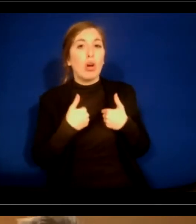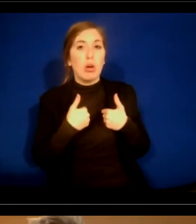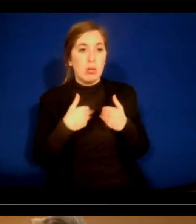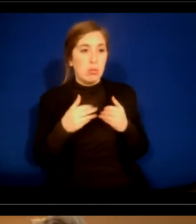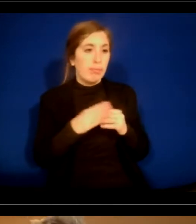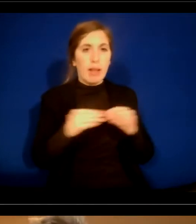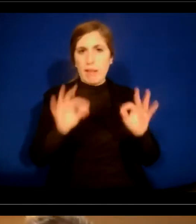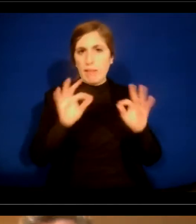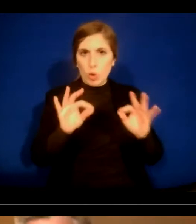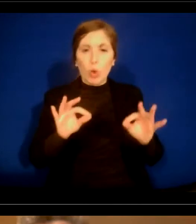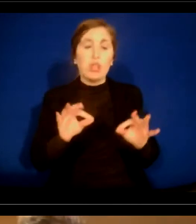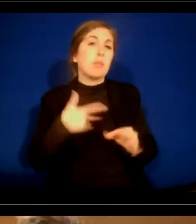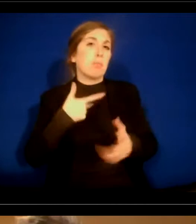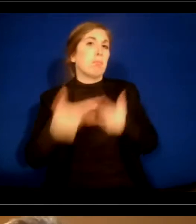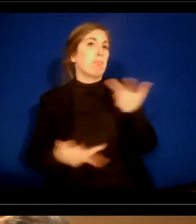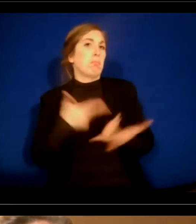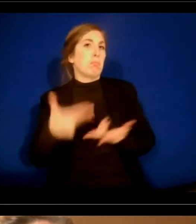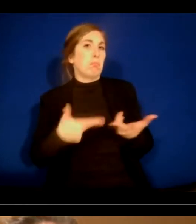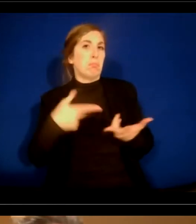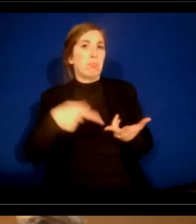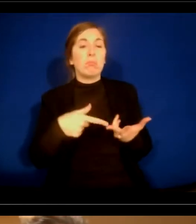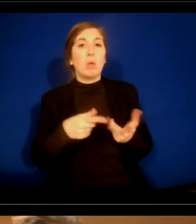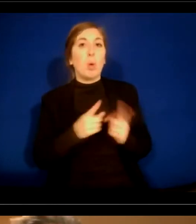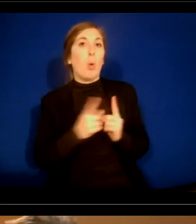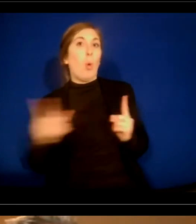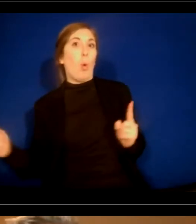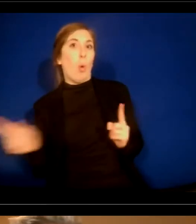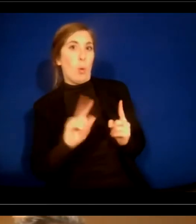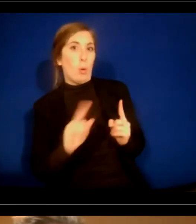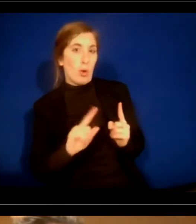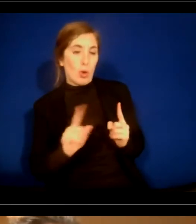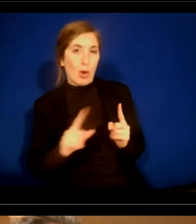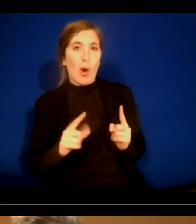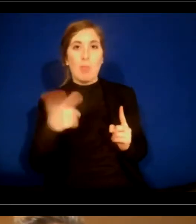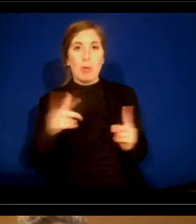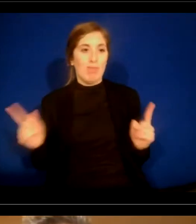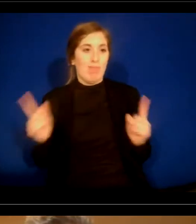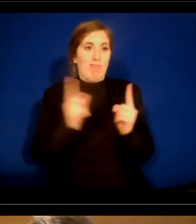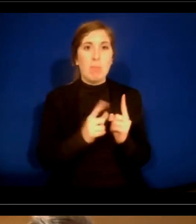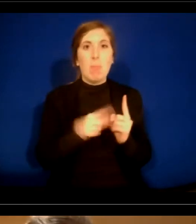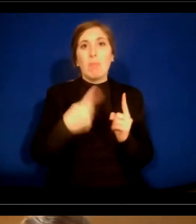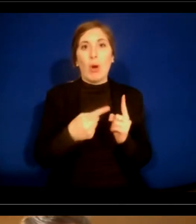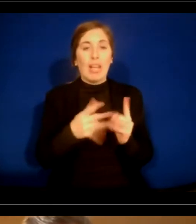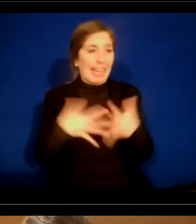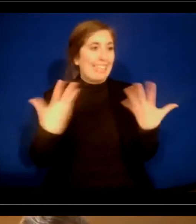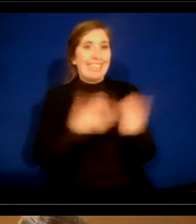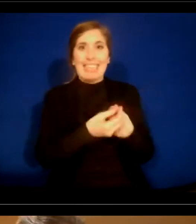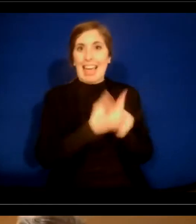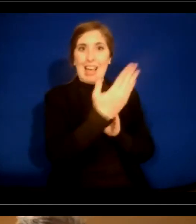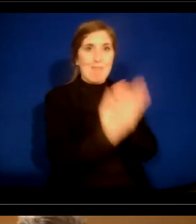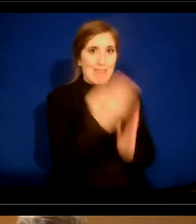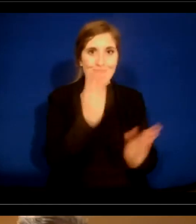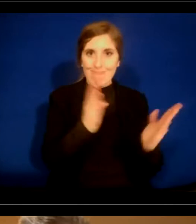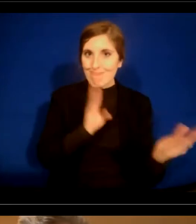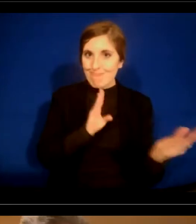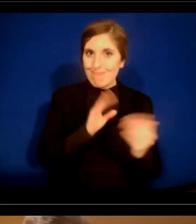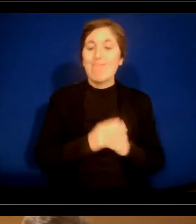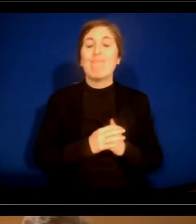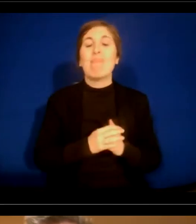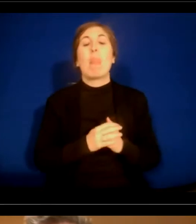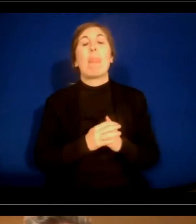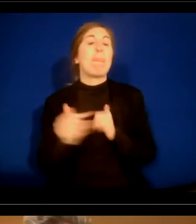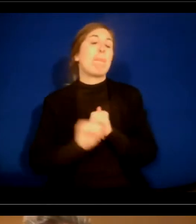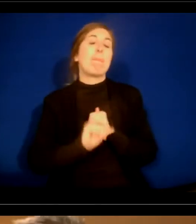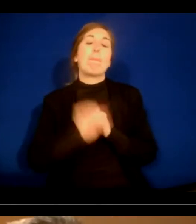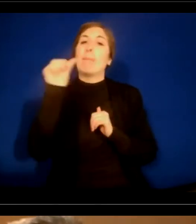un intervento, magari non lungo, in maniera tale che poi parliamo un po' tutti quanti insieme. La prima cosa che mi